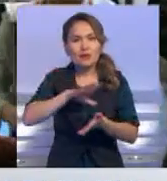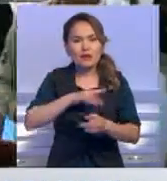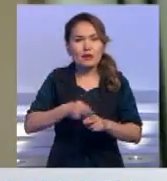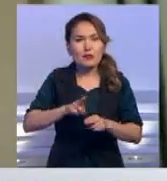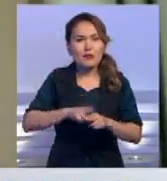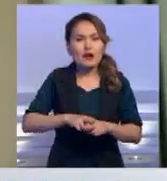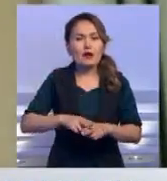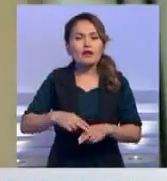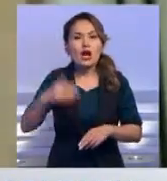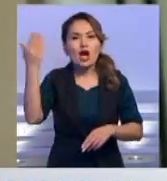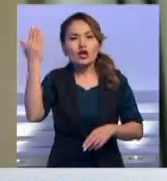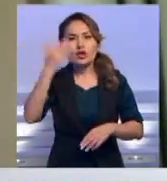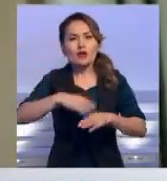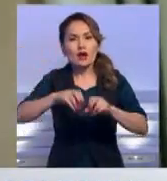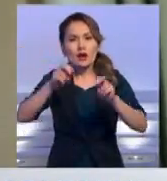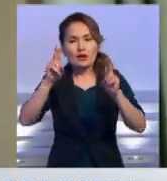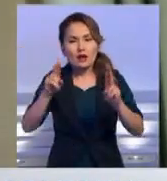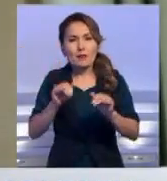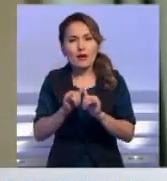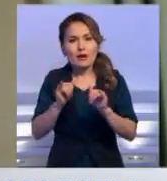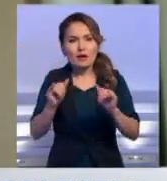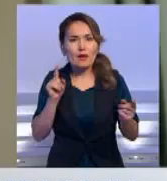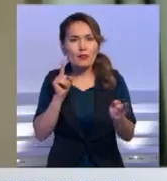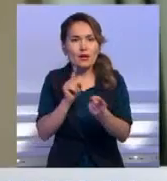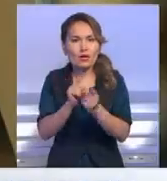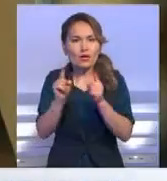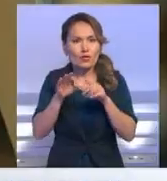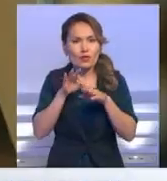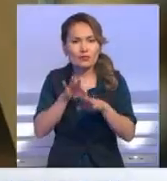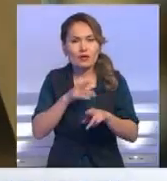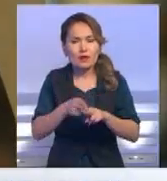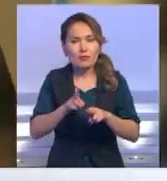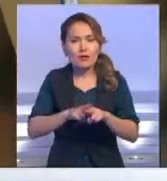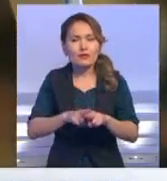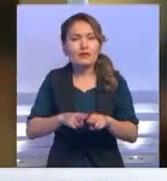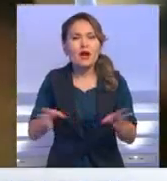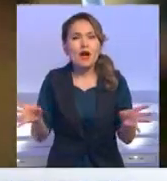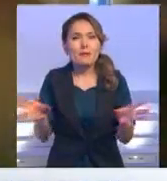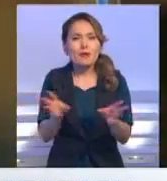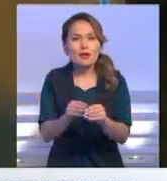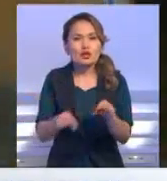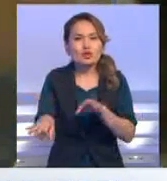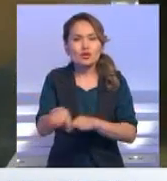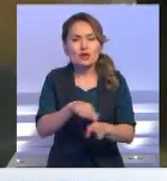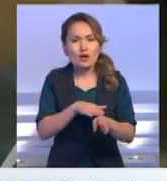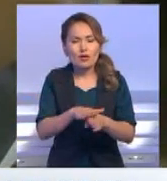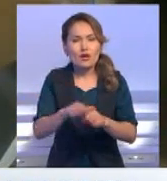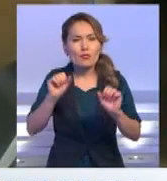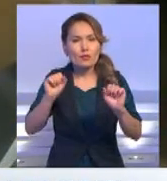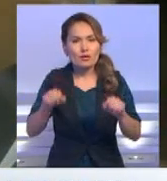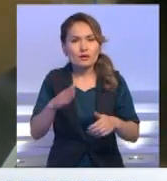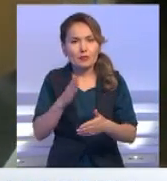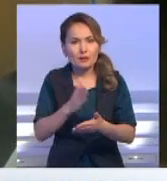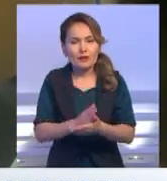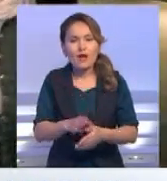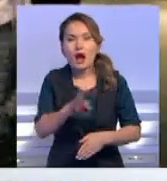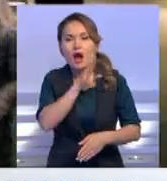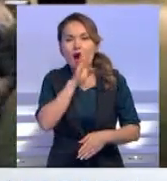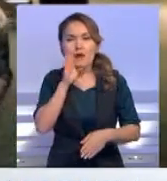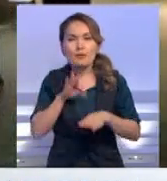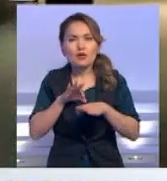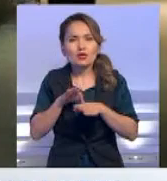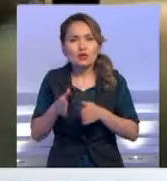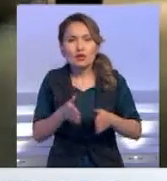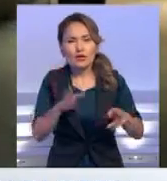мақсаты кино саласындағы мамандардың басын қосып, тәжірибе алмасу, халықаралық бірлескен жобалар жасауға мүмкіндік беру. Айта кетейік, анаға